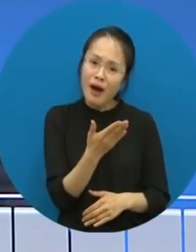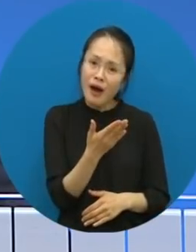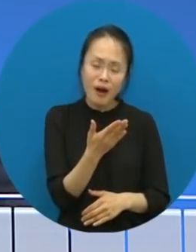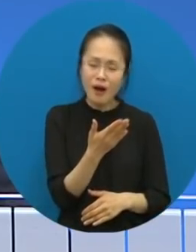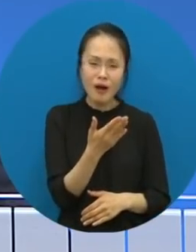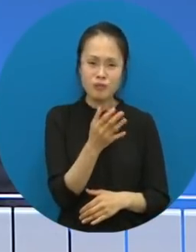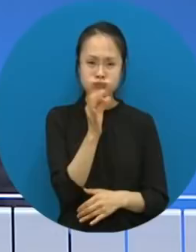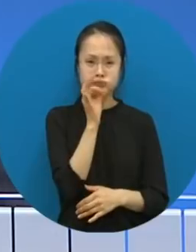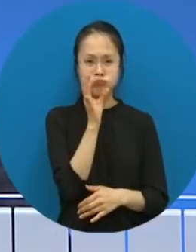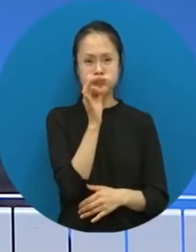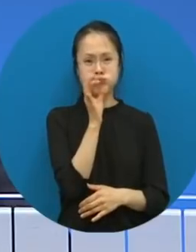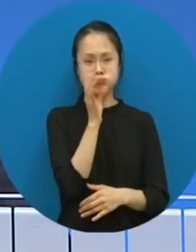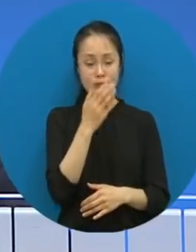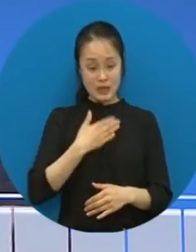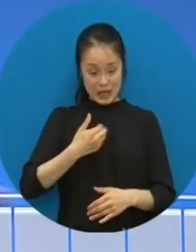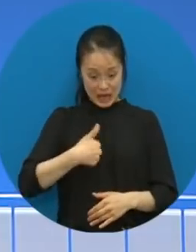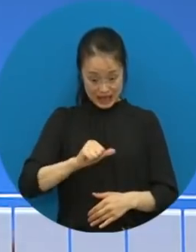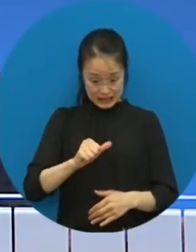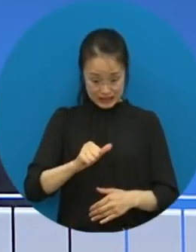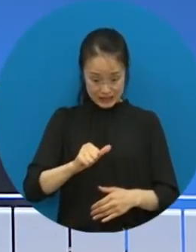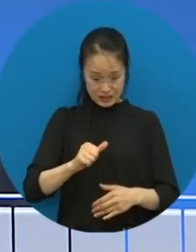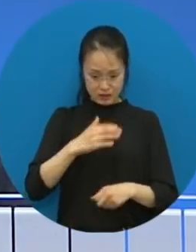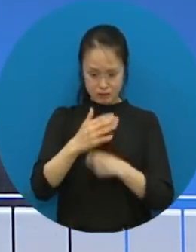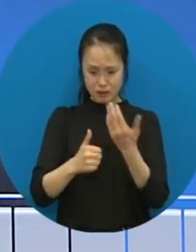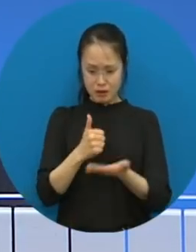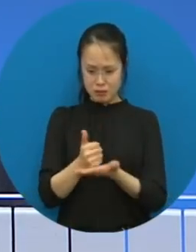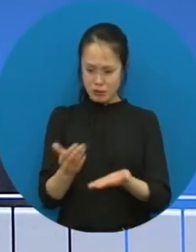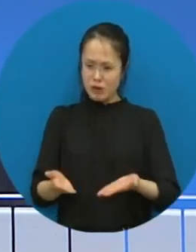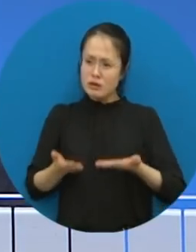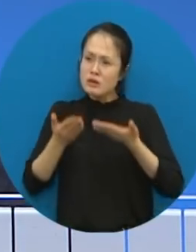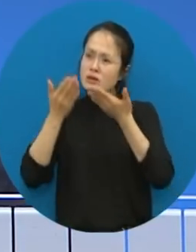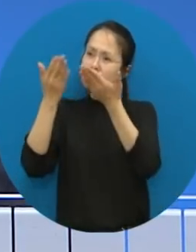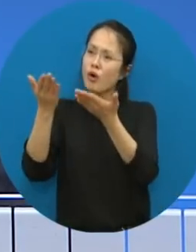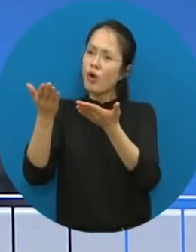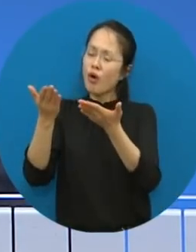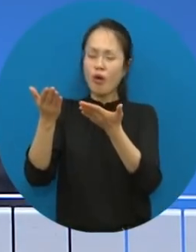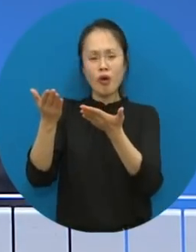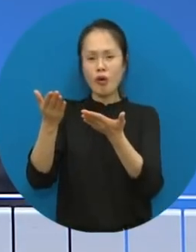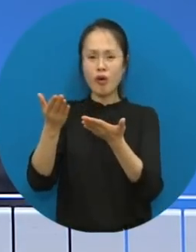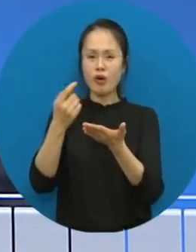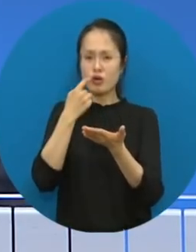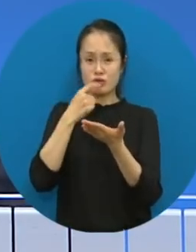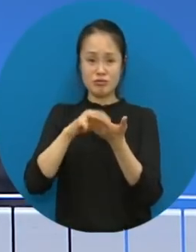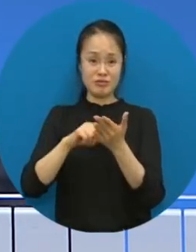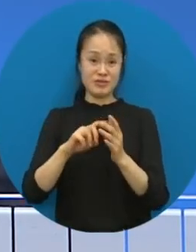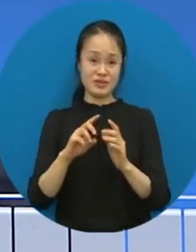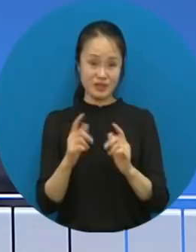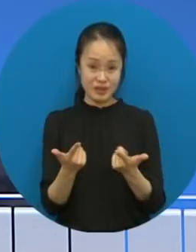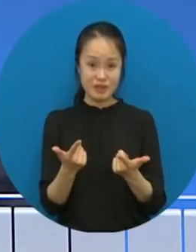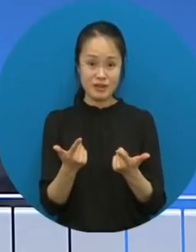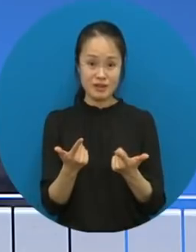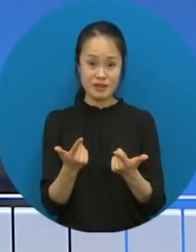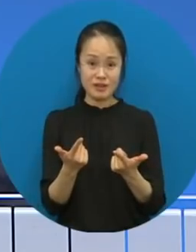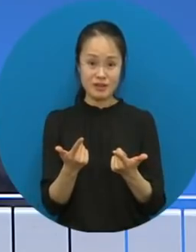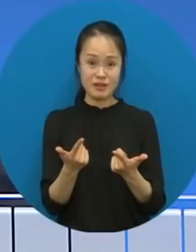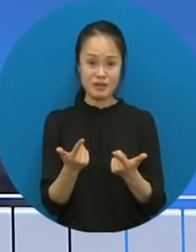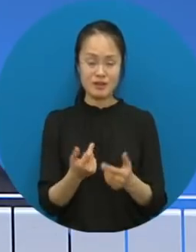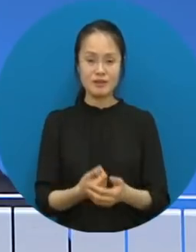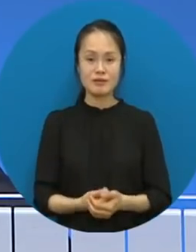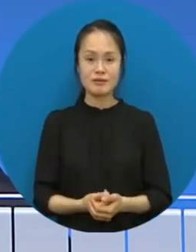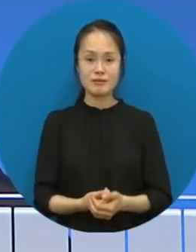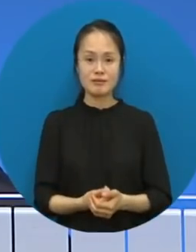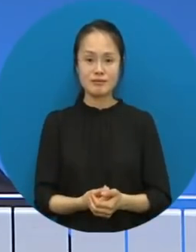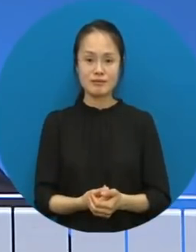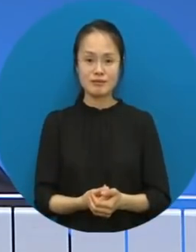그냥 갑자기 하면 그냥 에잇! 그러면 될 수도 있을지 모르는데 하나님은 그것이 아니라, 근데 그것은